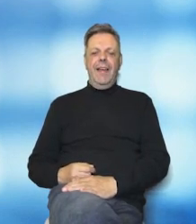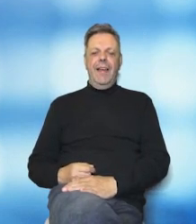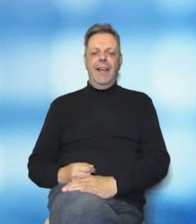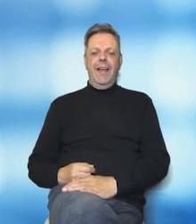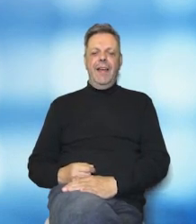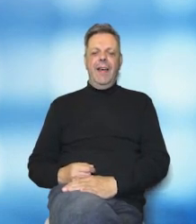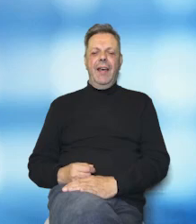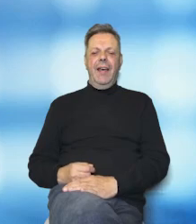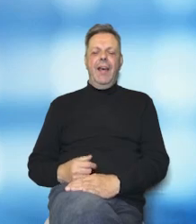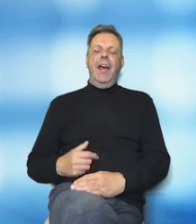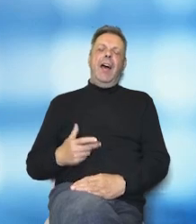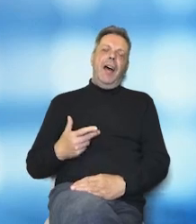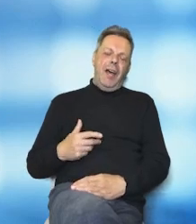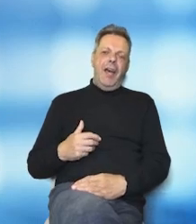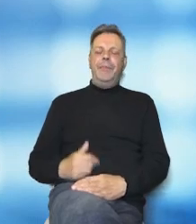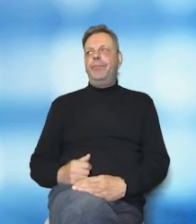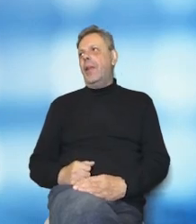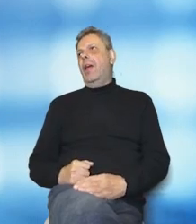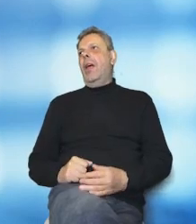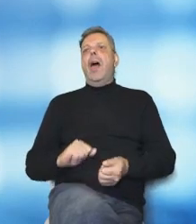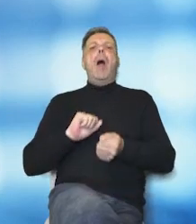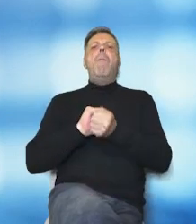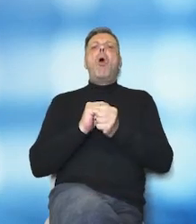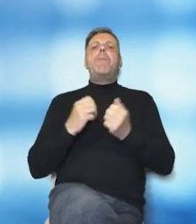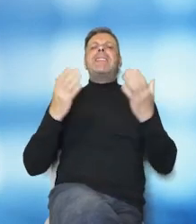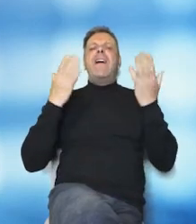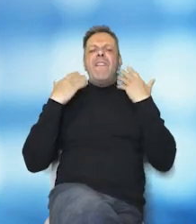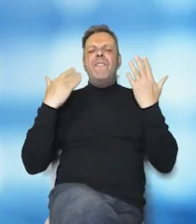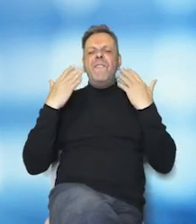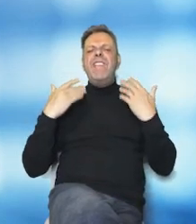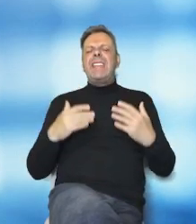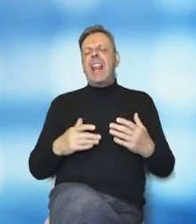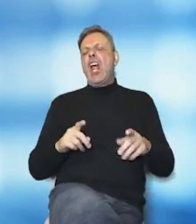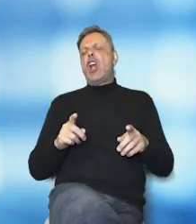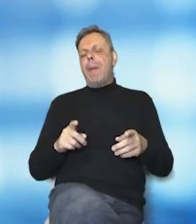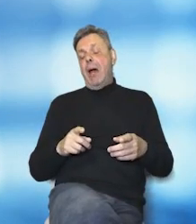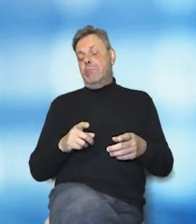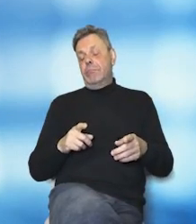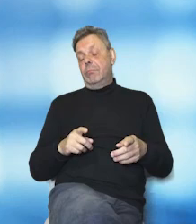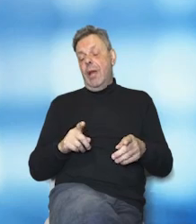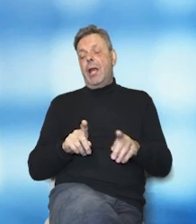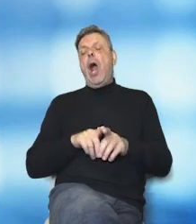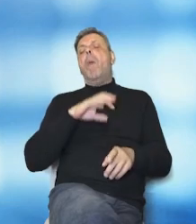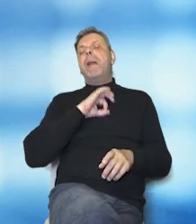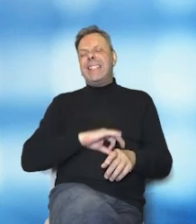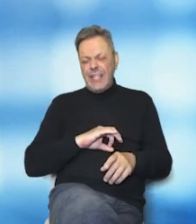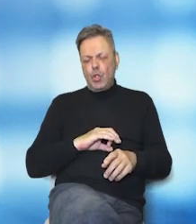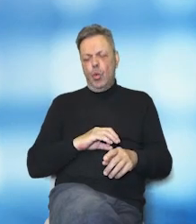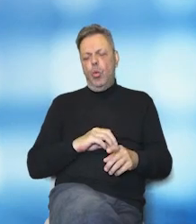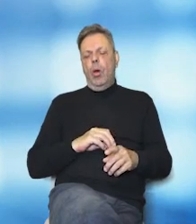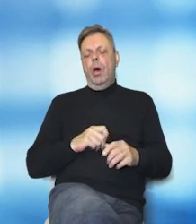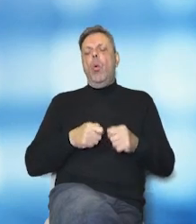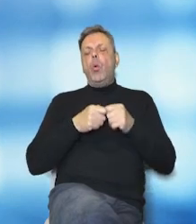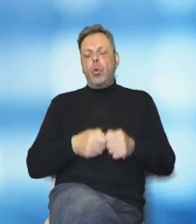ne. Svojevrsna borba s vjetrenjačama kao predsjednicu KOHOM-a. Ali kao liječnicu u